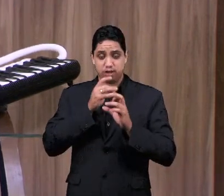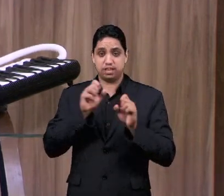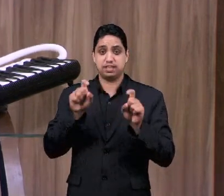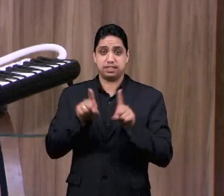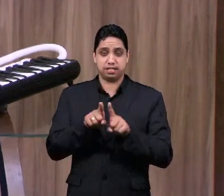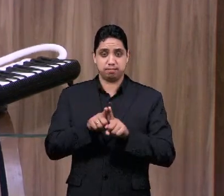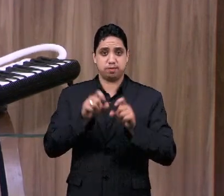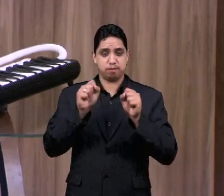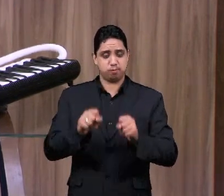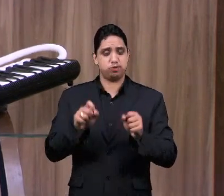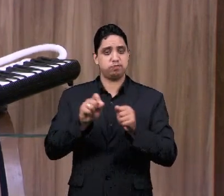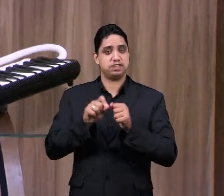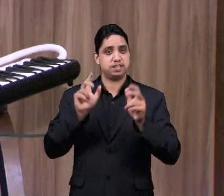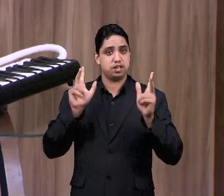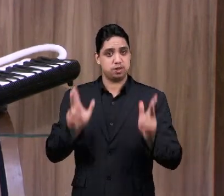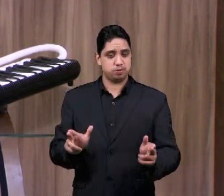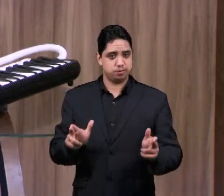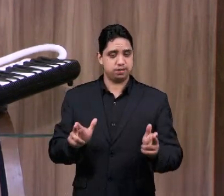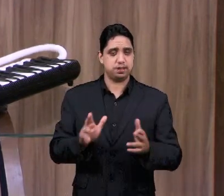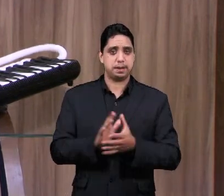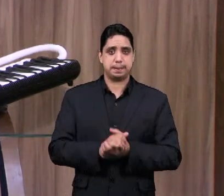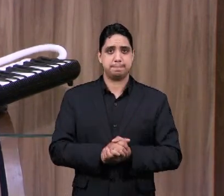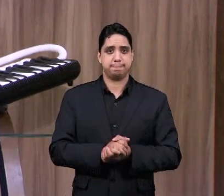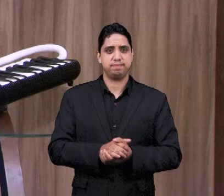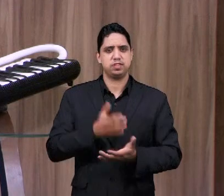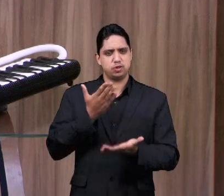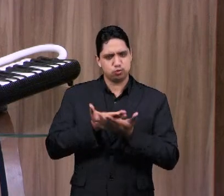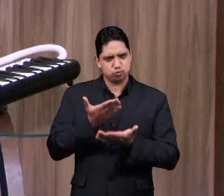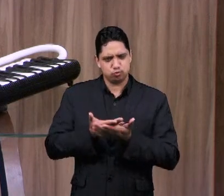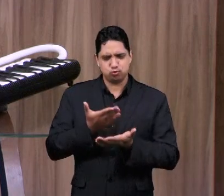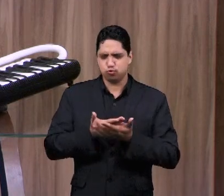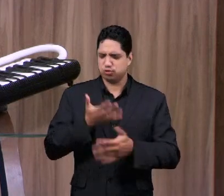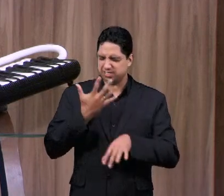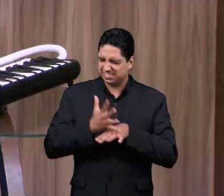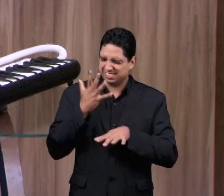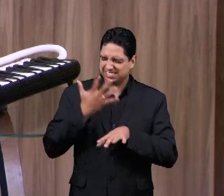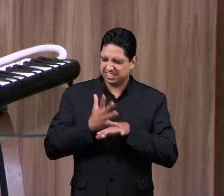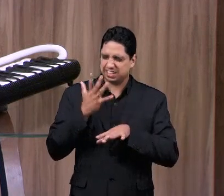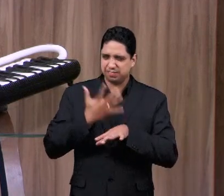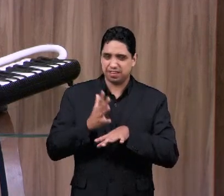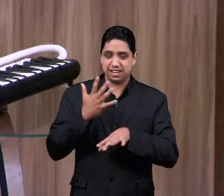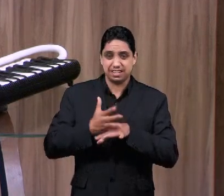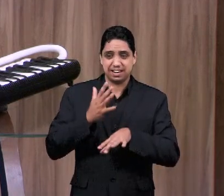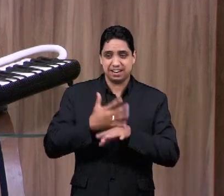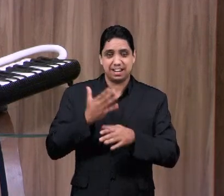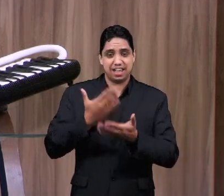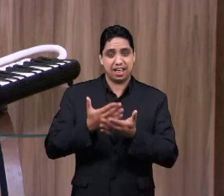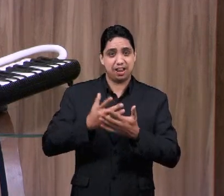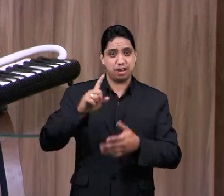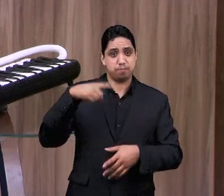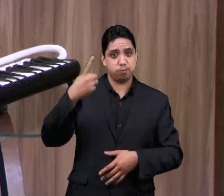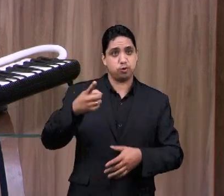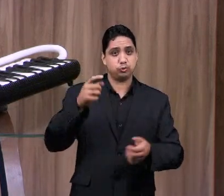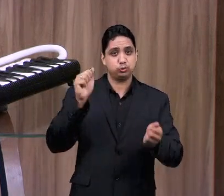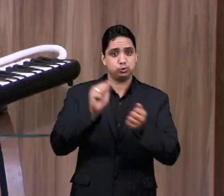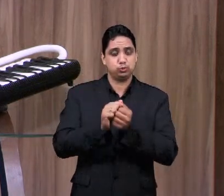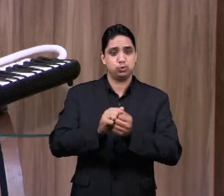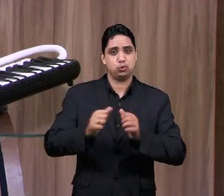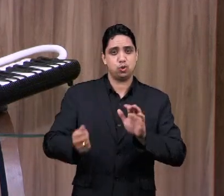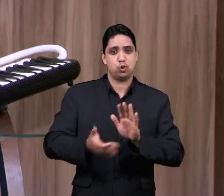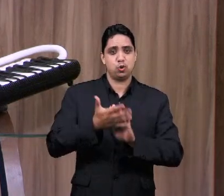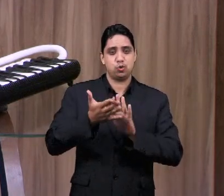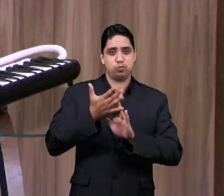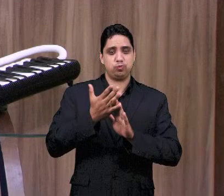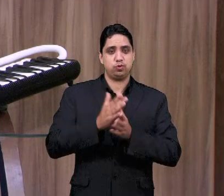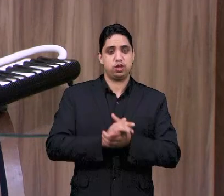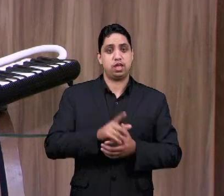Ceux qui jouent la flûte peuvent faire comme ça aussi. Étudiez beaucoup afin que la prochaine étude, nous puissions jouer ensemble